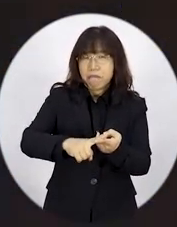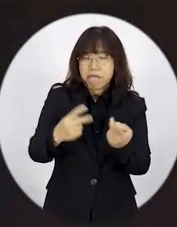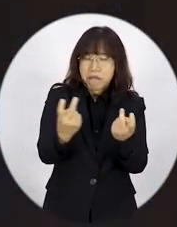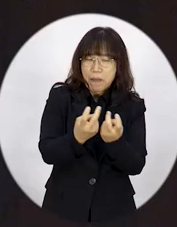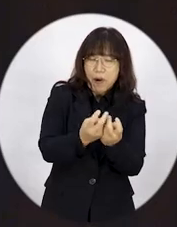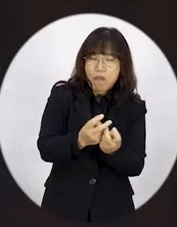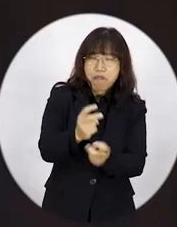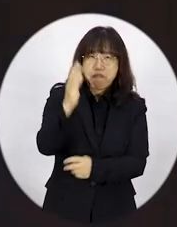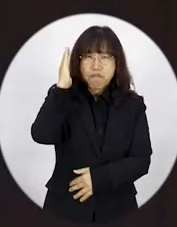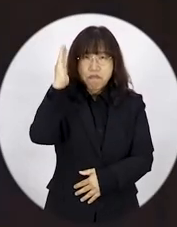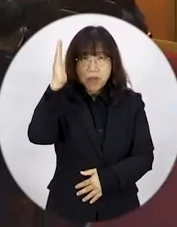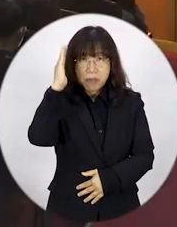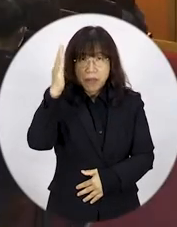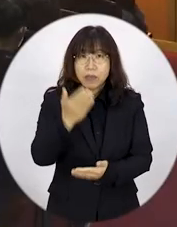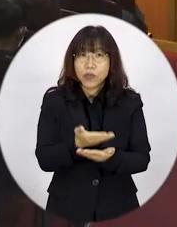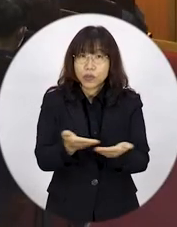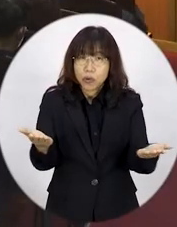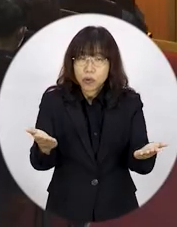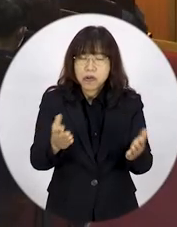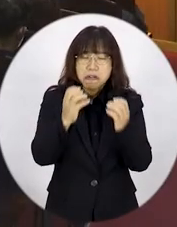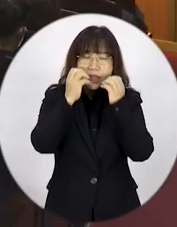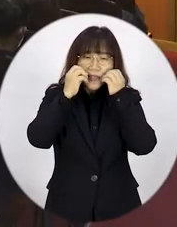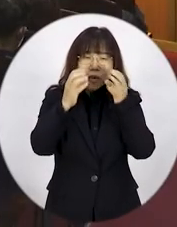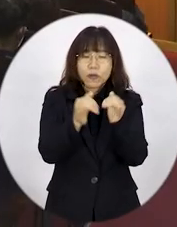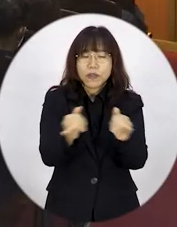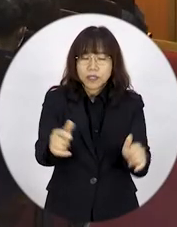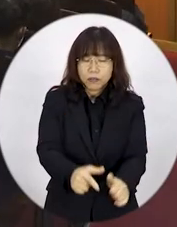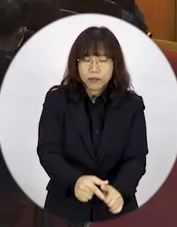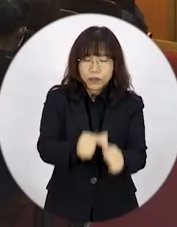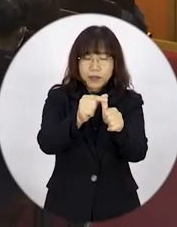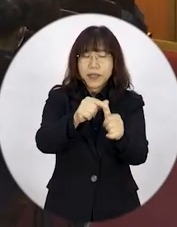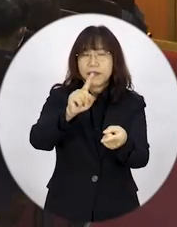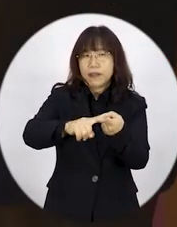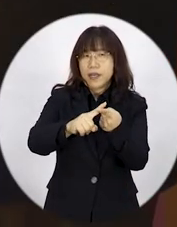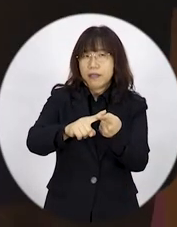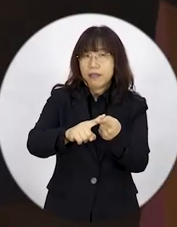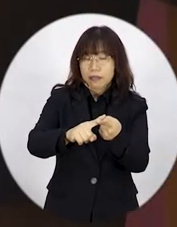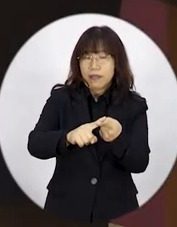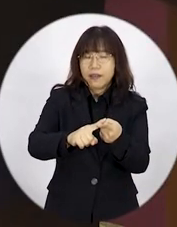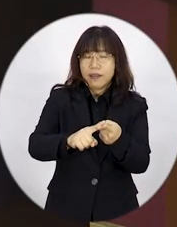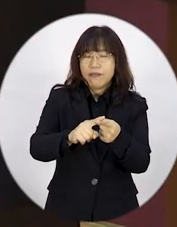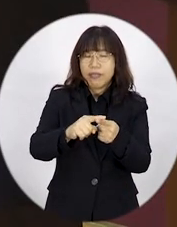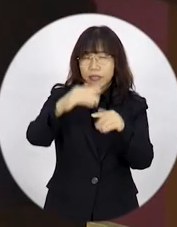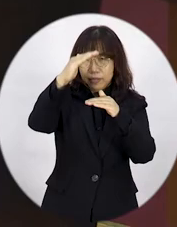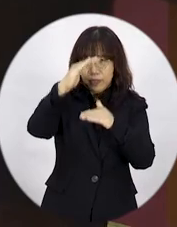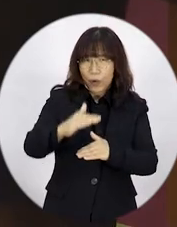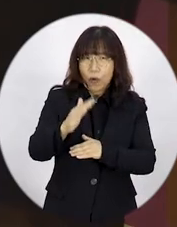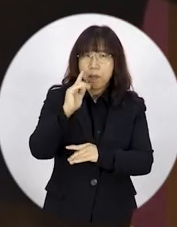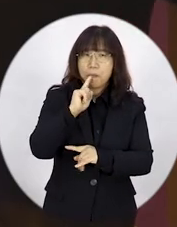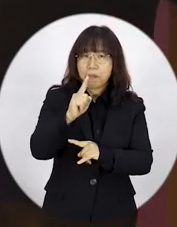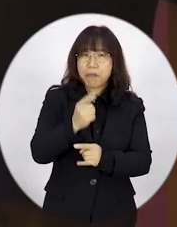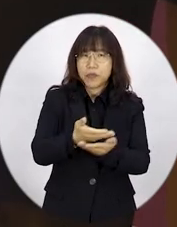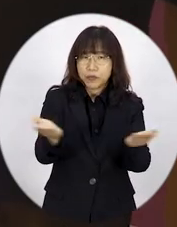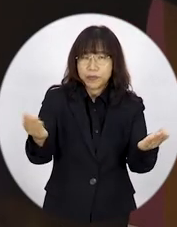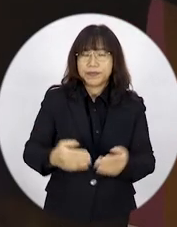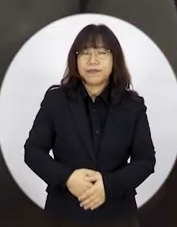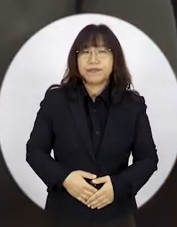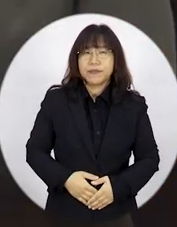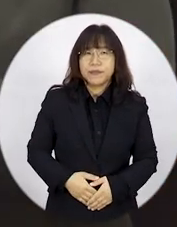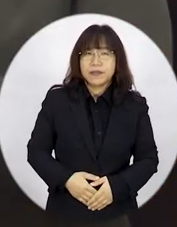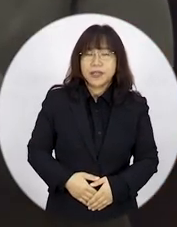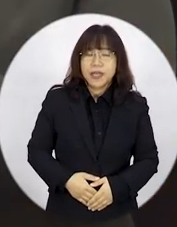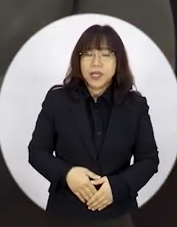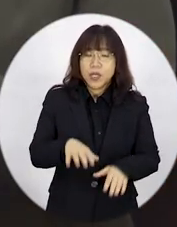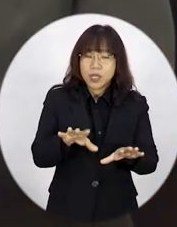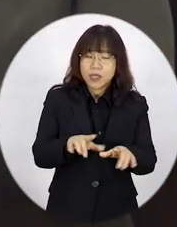처방을 소개하며 신성장 동력 확보와 새로운 고용 창출을 해야 한다고 강조했습니다. 한편 강서구는